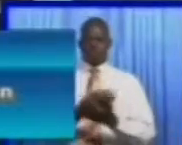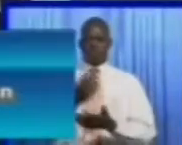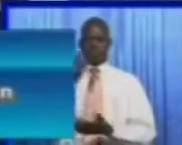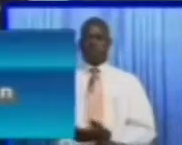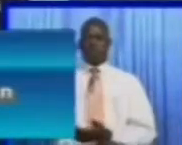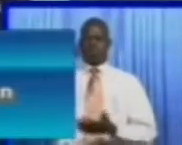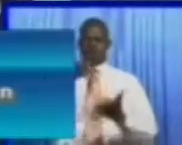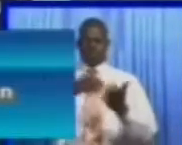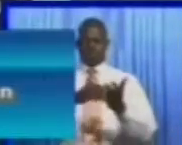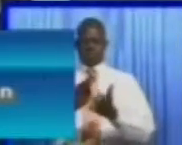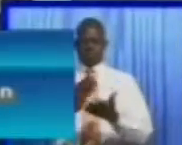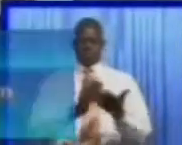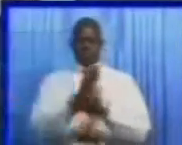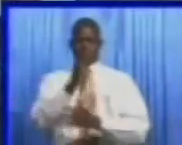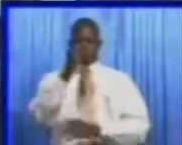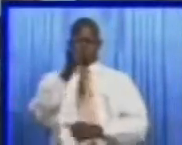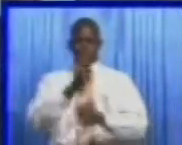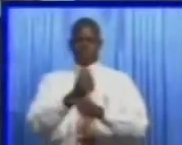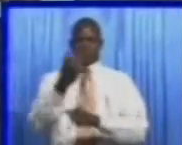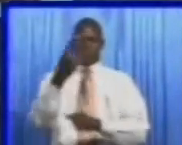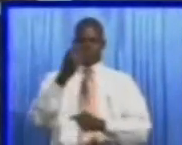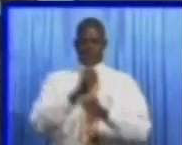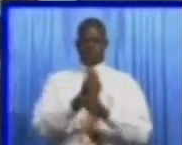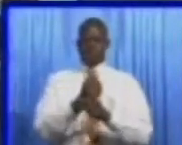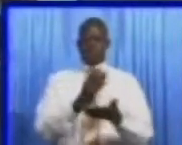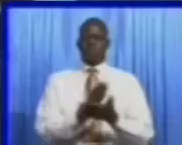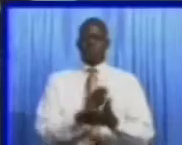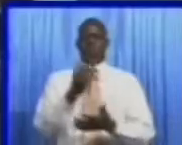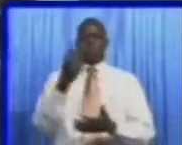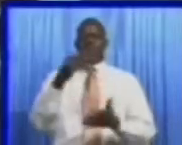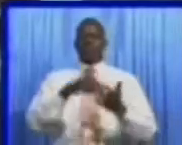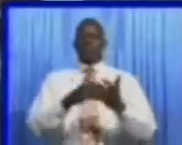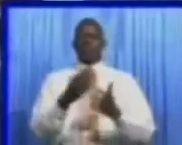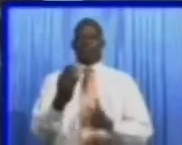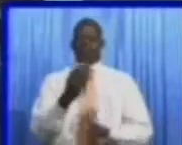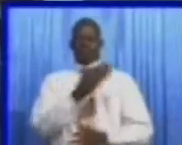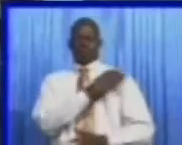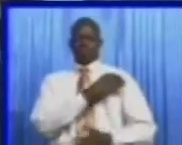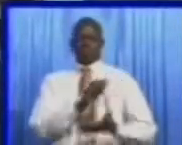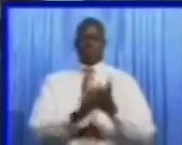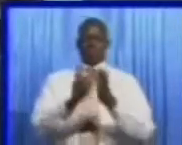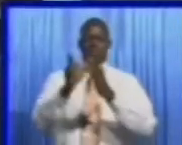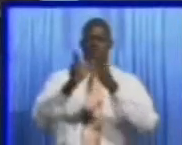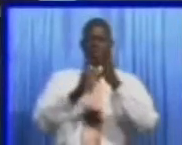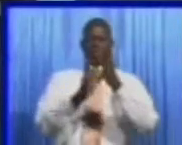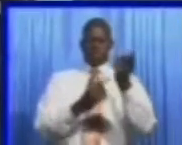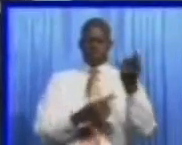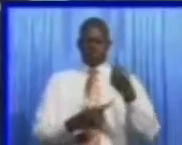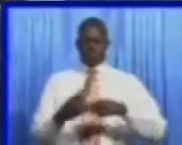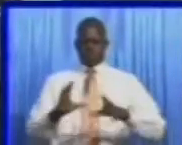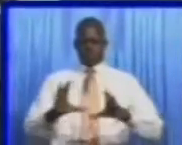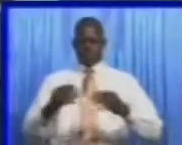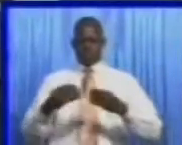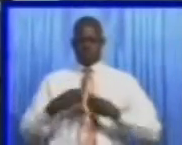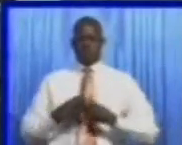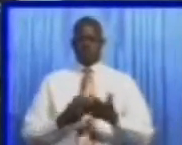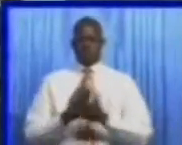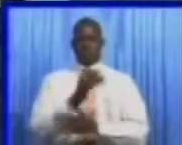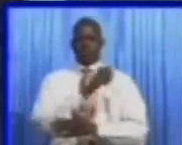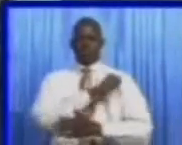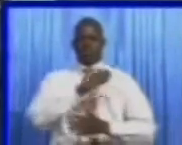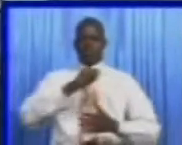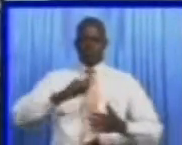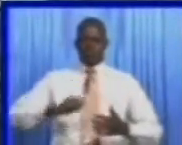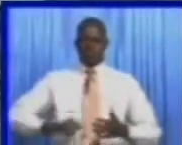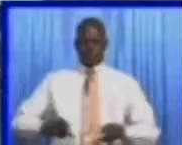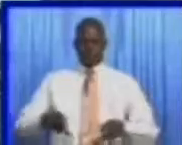par an sur 3 ans qui va s'arrêter en 2014. Et cette loi qui vient d'être adoptée par l'Assemblée nationale